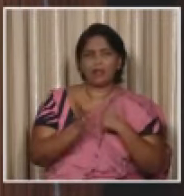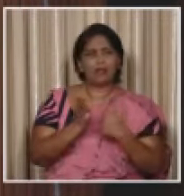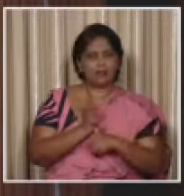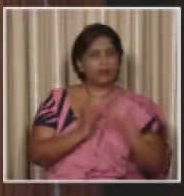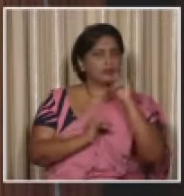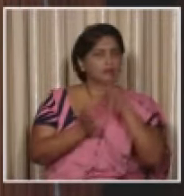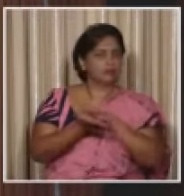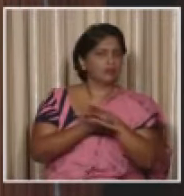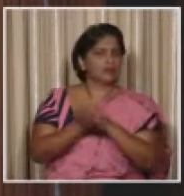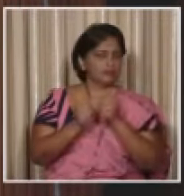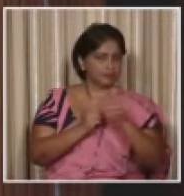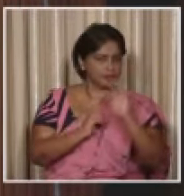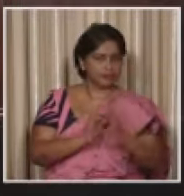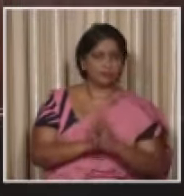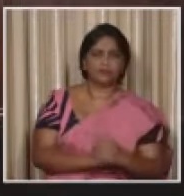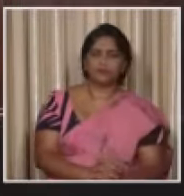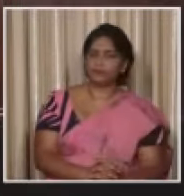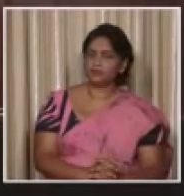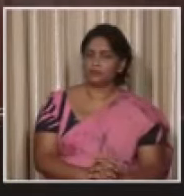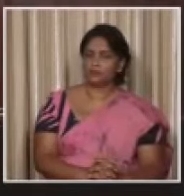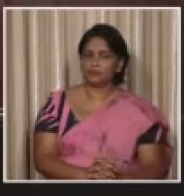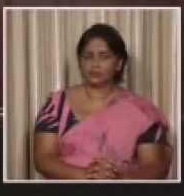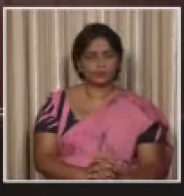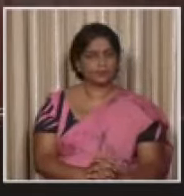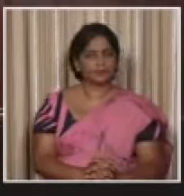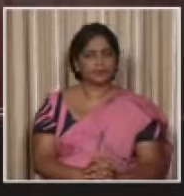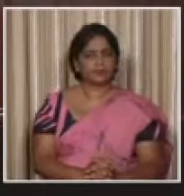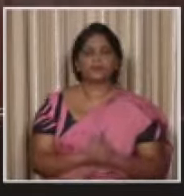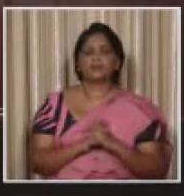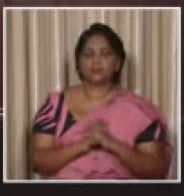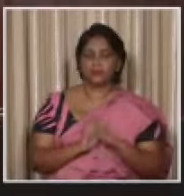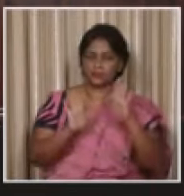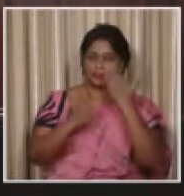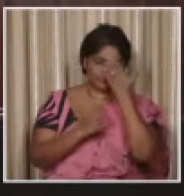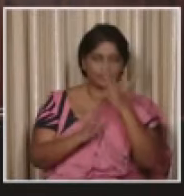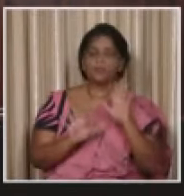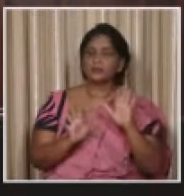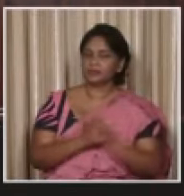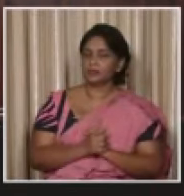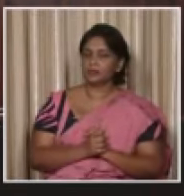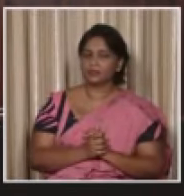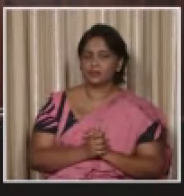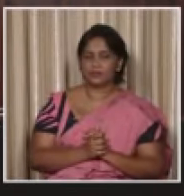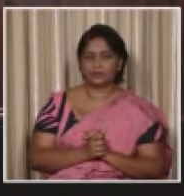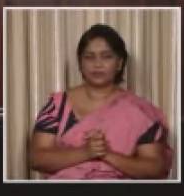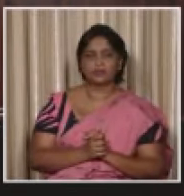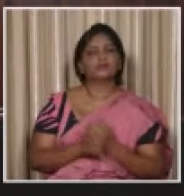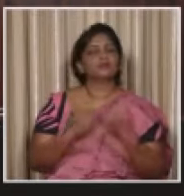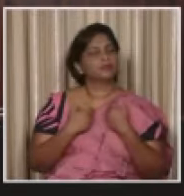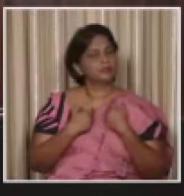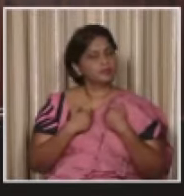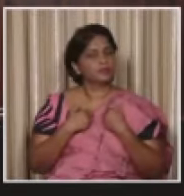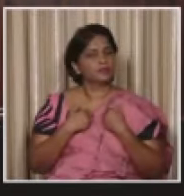විදිහකට නිවැරදි විය යුතු කාරණයක් තියෙනවා කියලා. හොඳයි. හරි සමත්තුමා ඔබතුමා අවසන් වශයෙන්. කනගල ගරු නියෝජක කතානායකතුමනි අපි